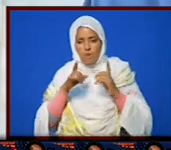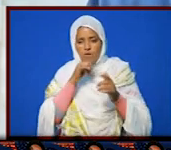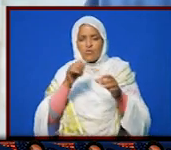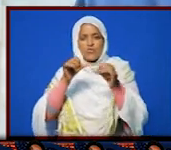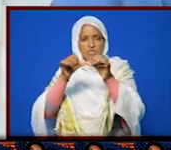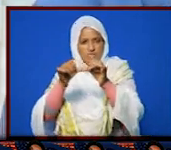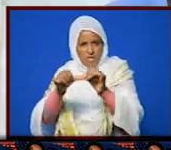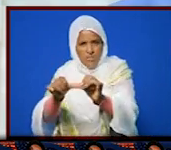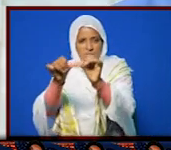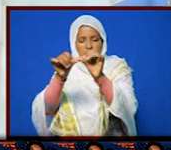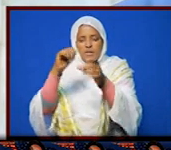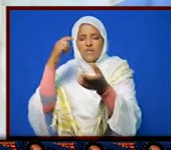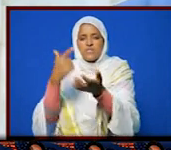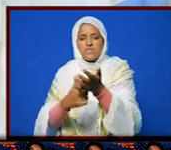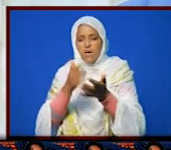በልማድ ባይኖር